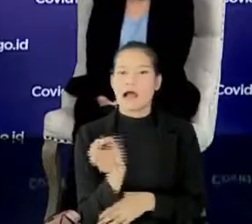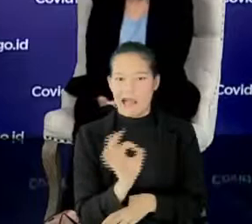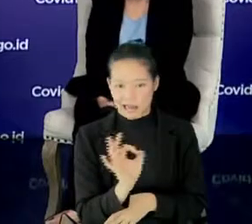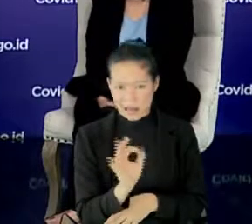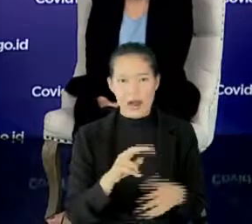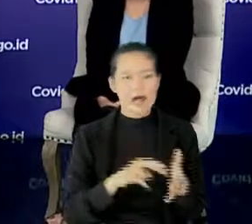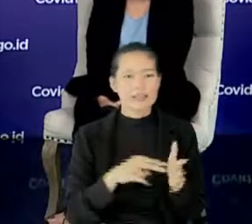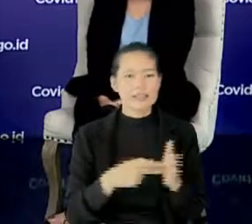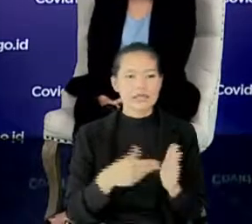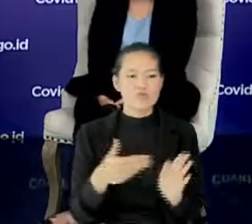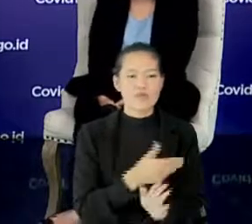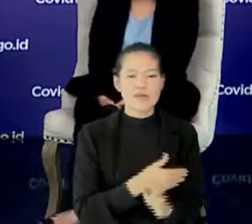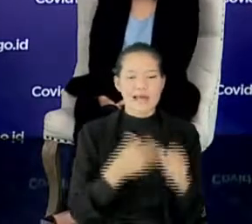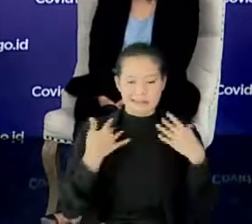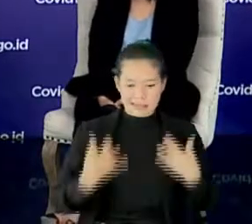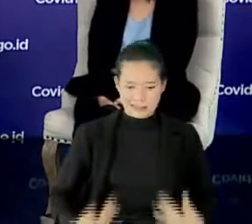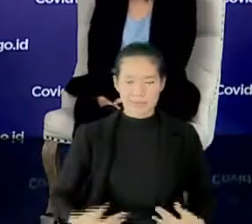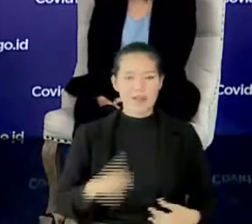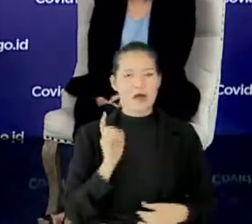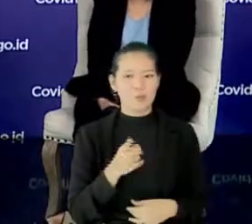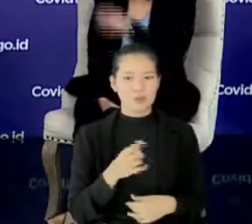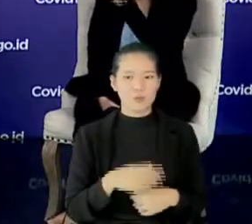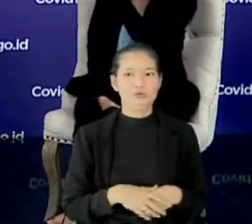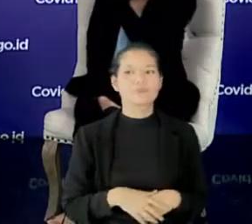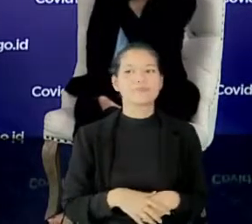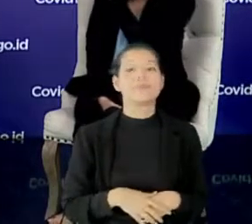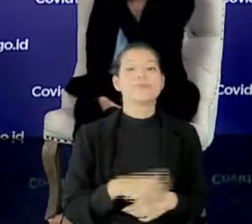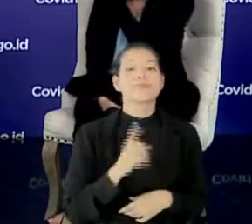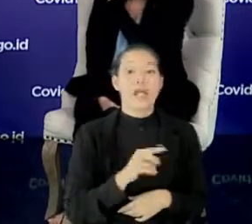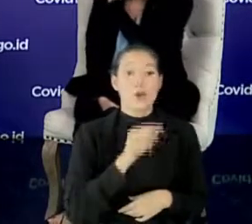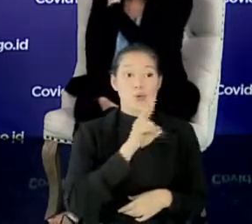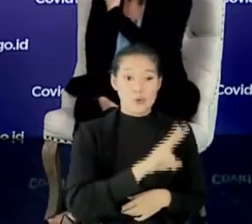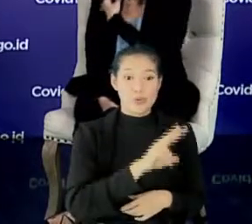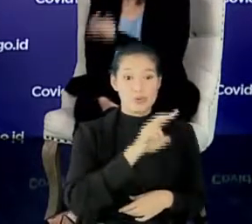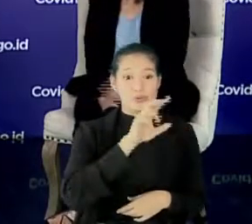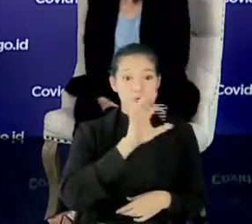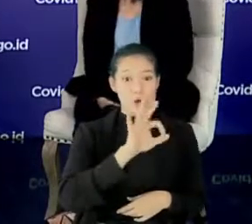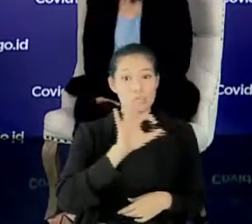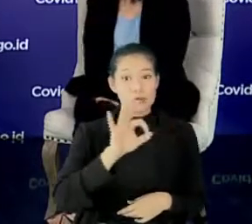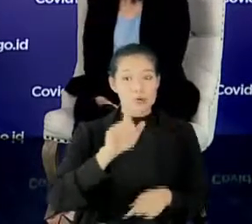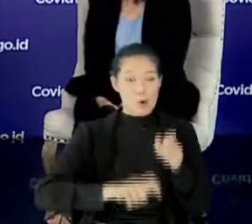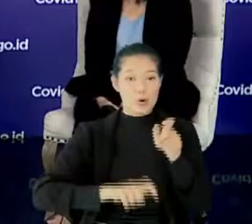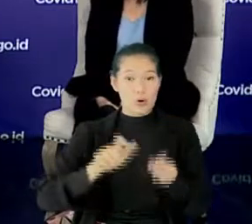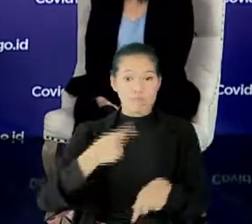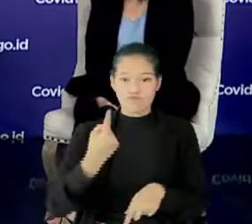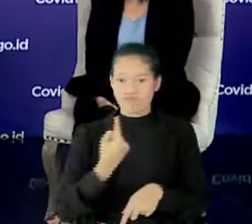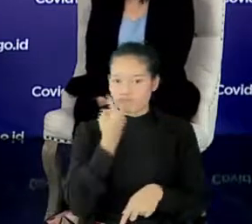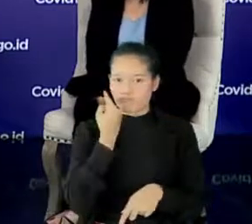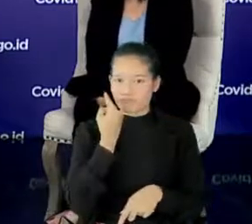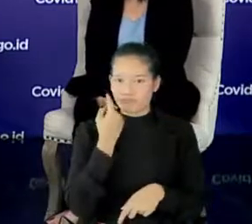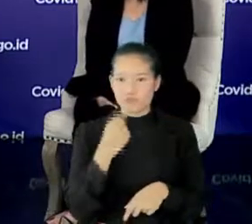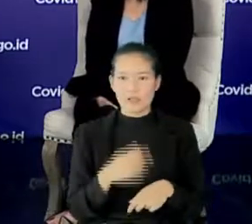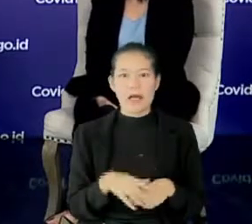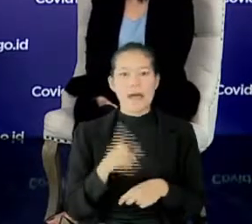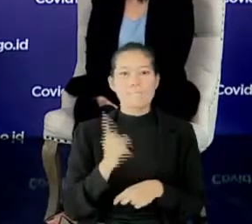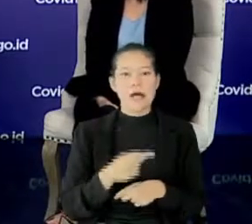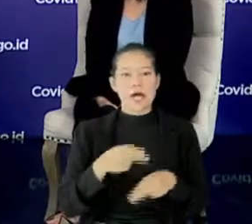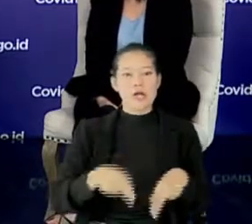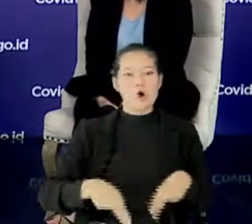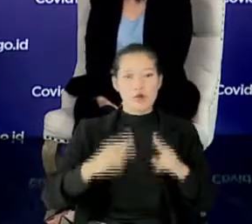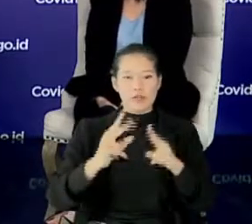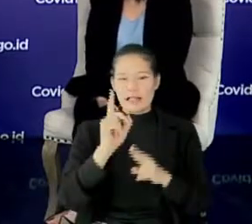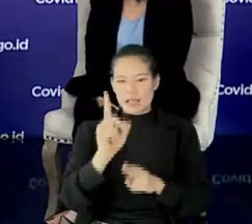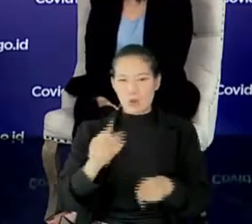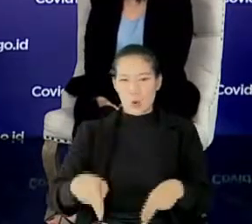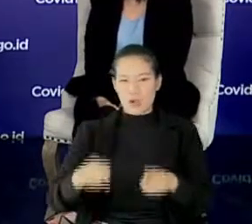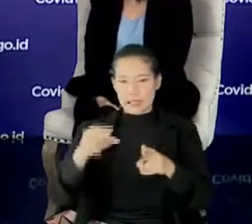harus disiplin. Dan itu Mbak Tami itu 200-300 orang yang kita swab. Kita sampai booking hotel, satu